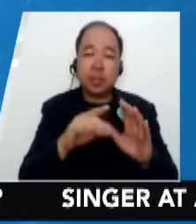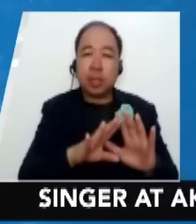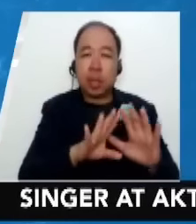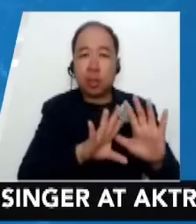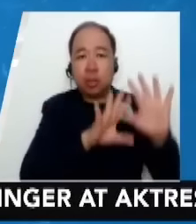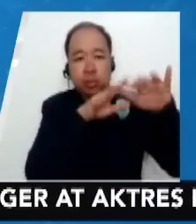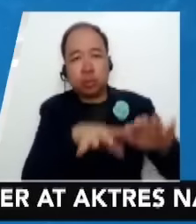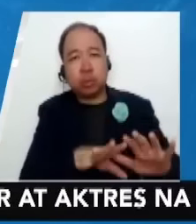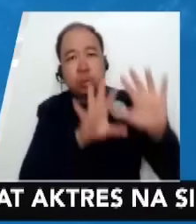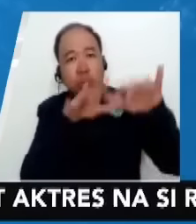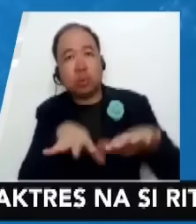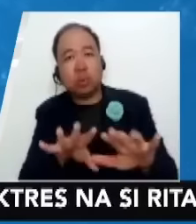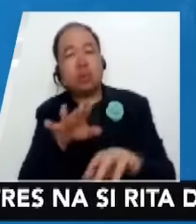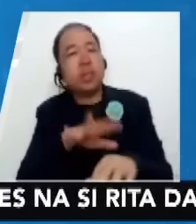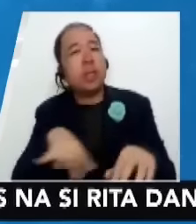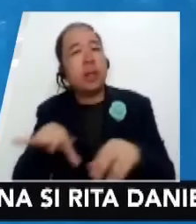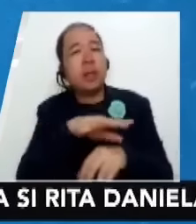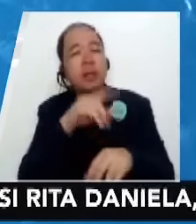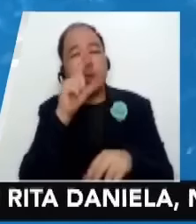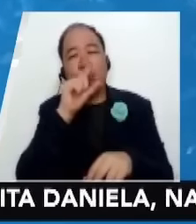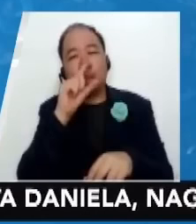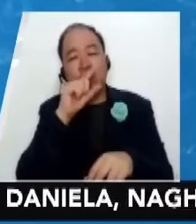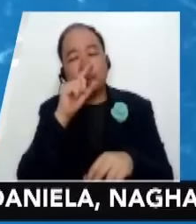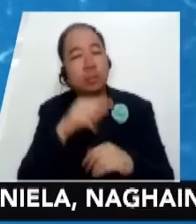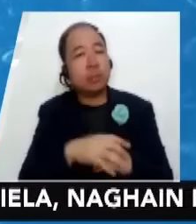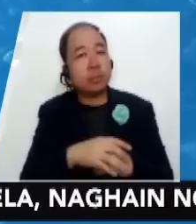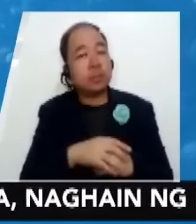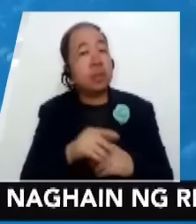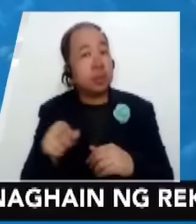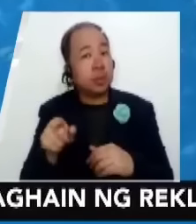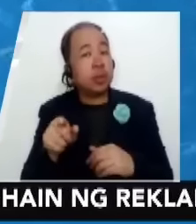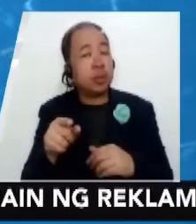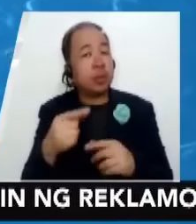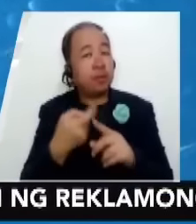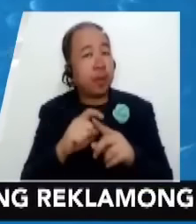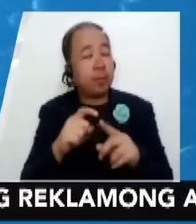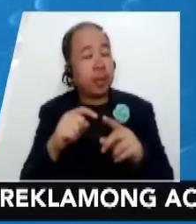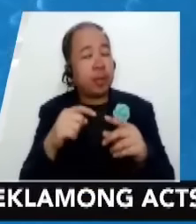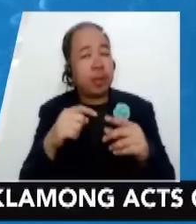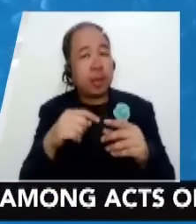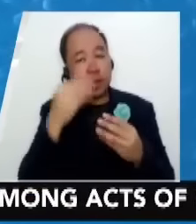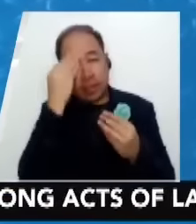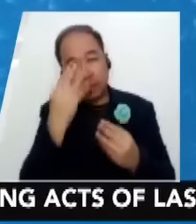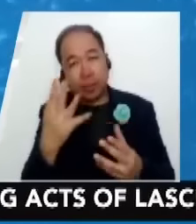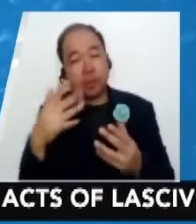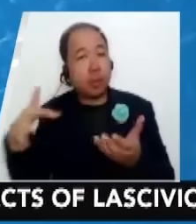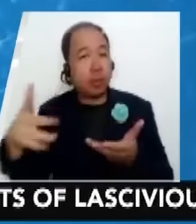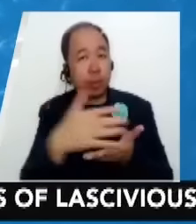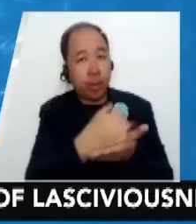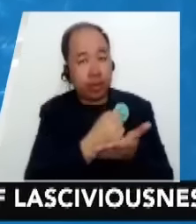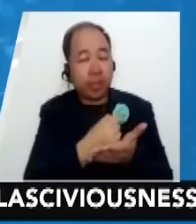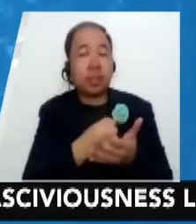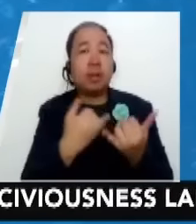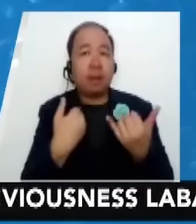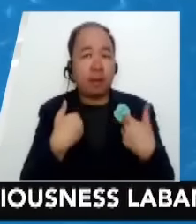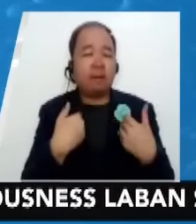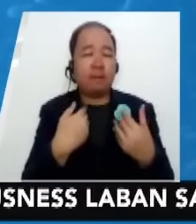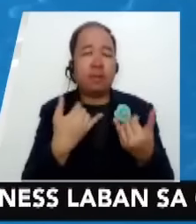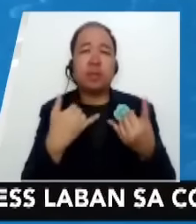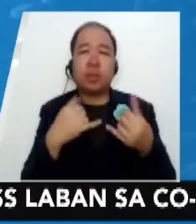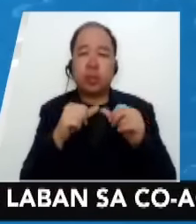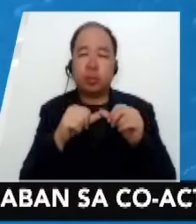ng Luzon. At base naman sa datos po ng Metro Weather, ito pong rainfall data, inaasahan po natin may mga matitinding pag-ulan dito po